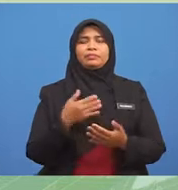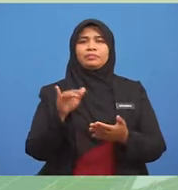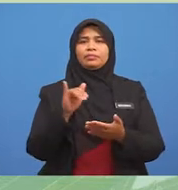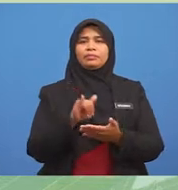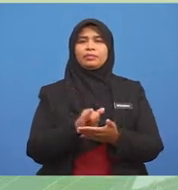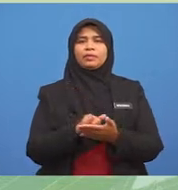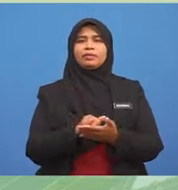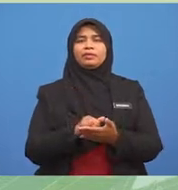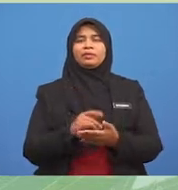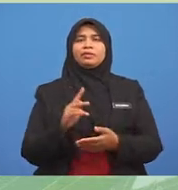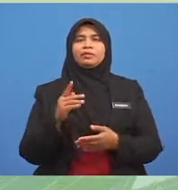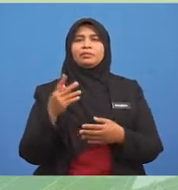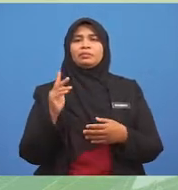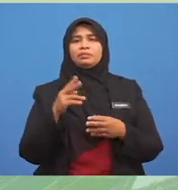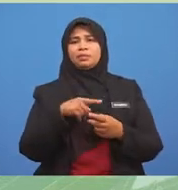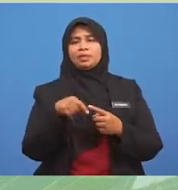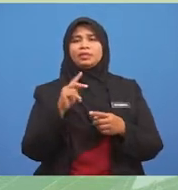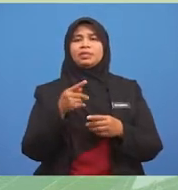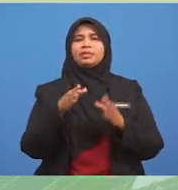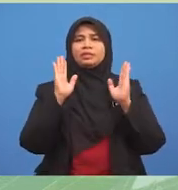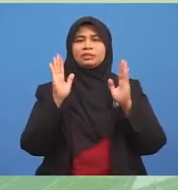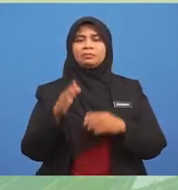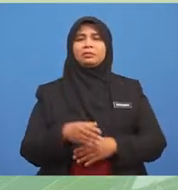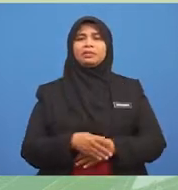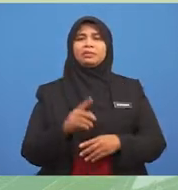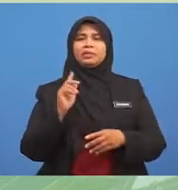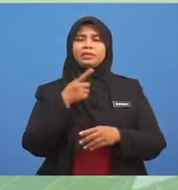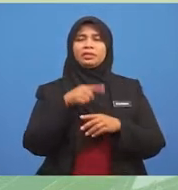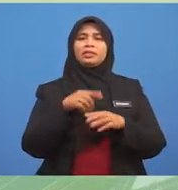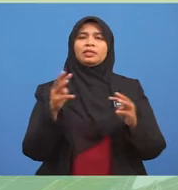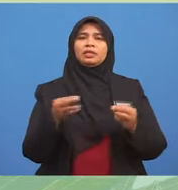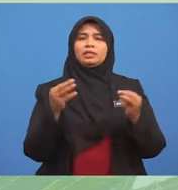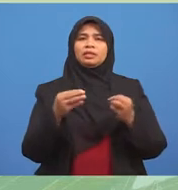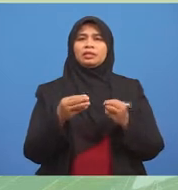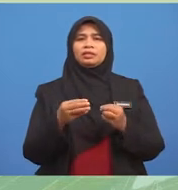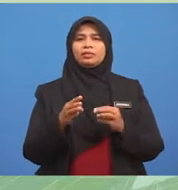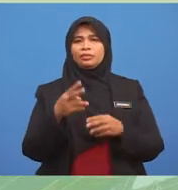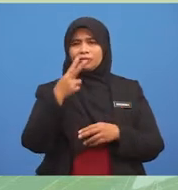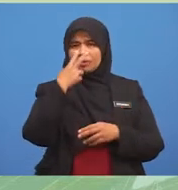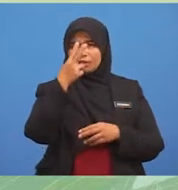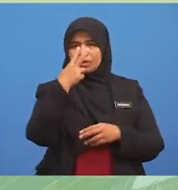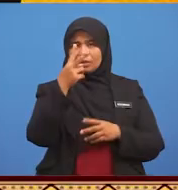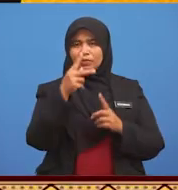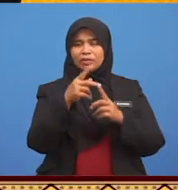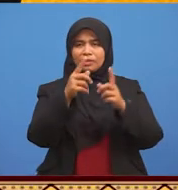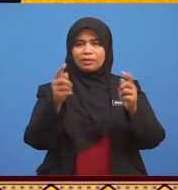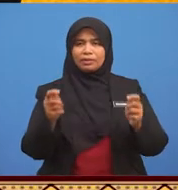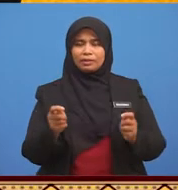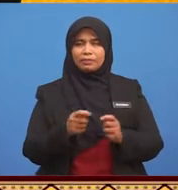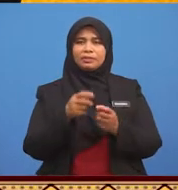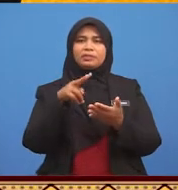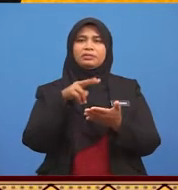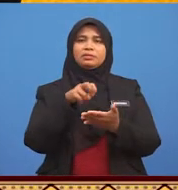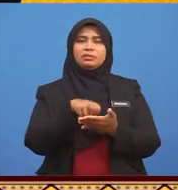Kemudian, apabila kita mendirikan solat, kita digalakkan memberi tumpuan dengan memandang ke tempat sujud